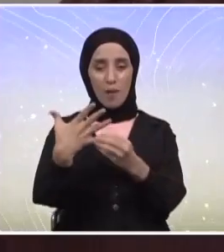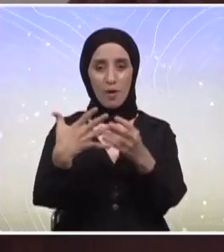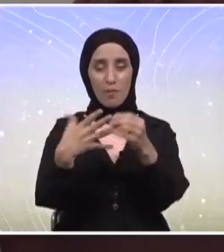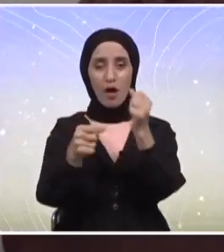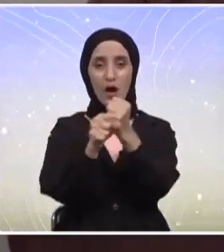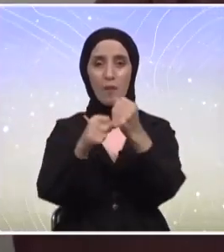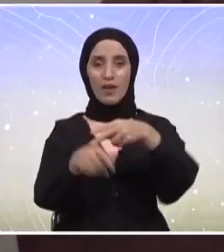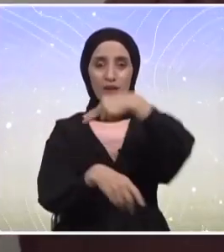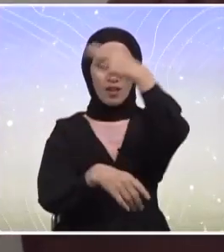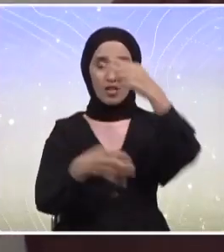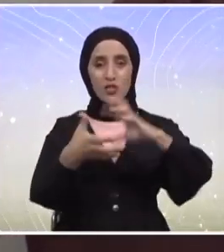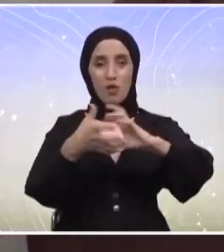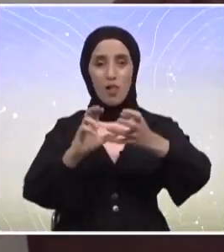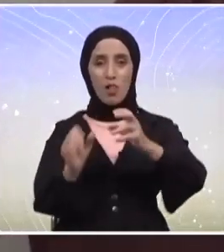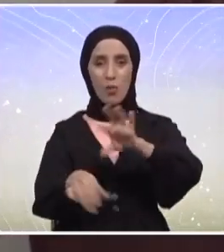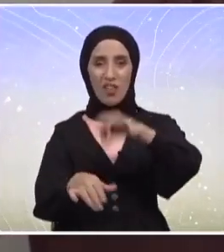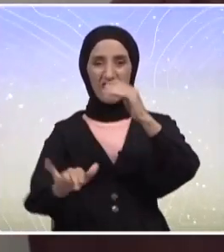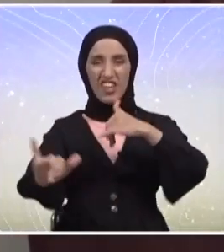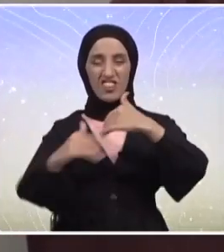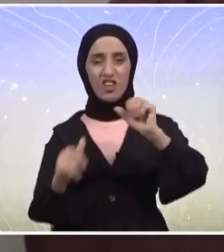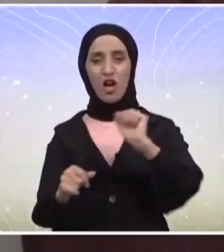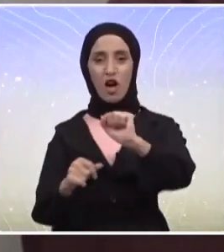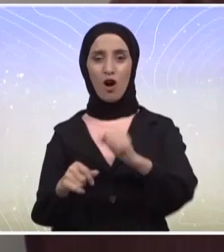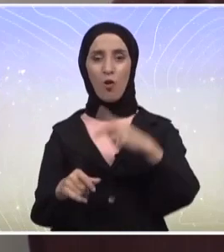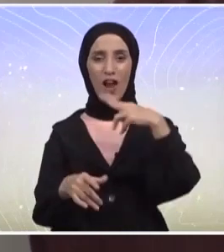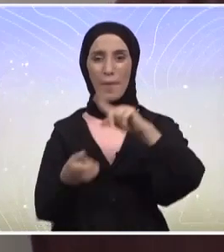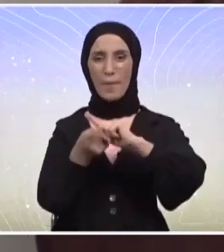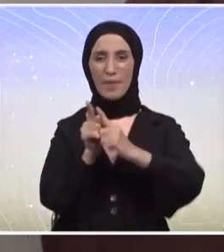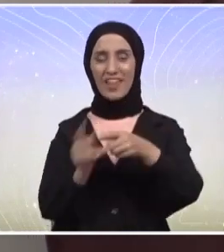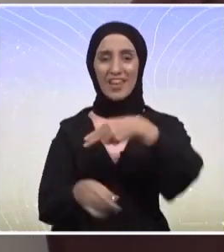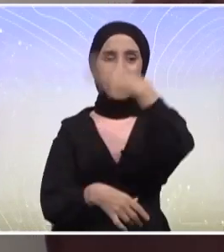والألوان طريقاً للتعبير عن نفسه وعن الآخرين.